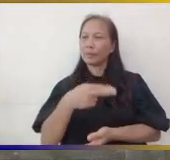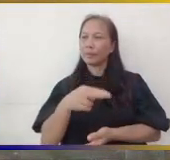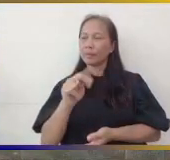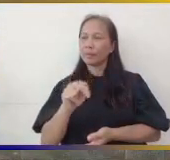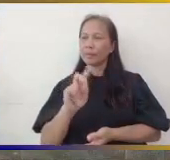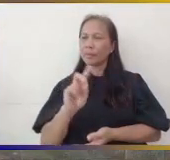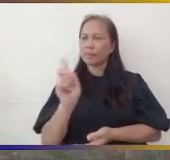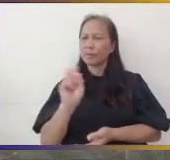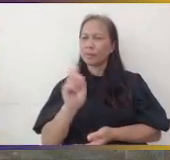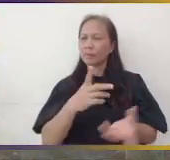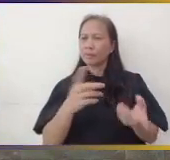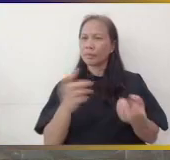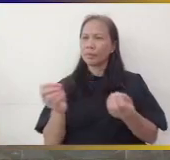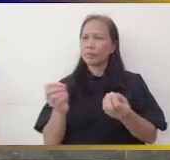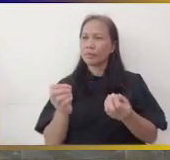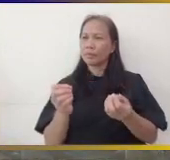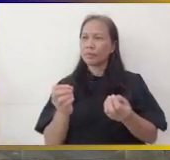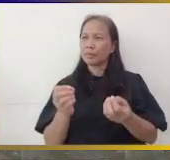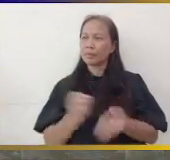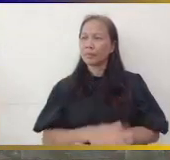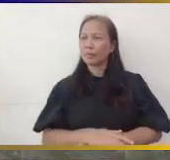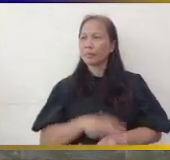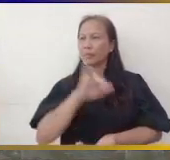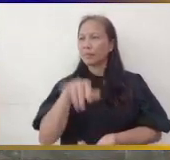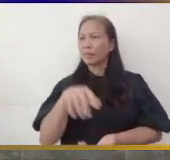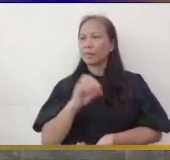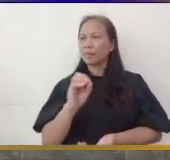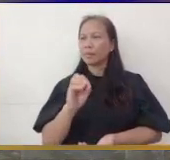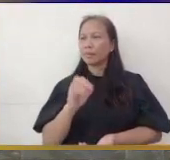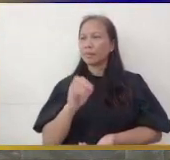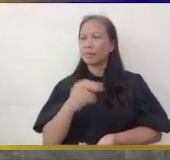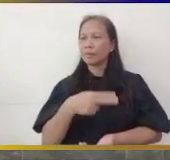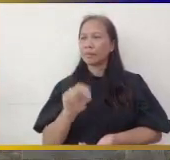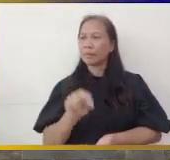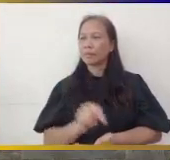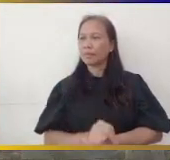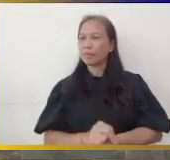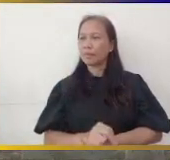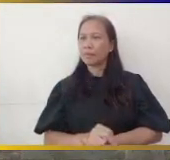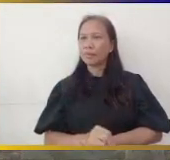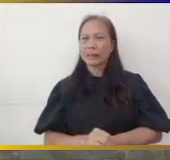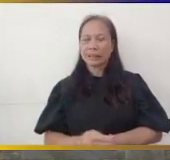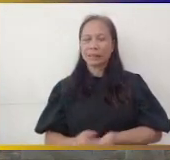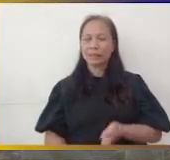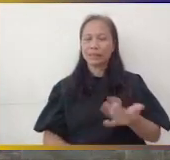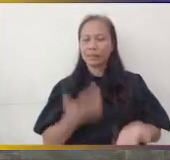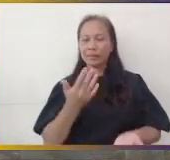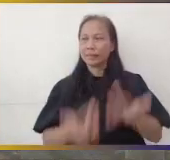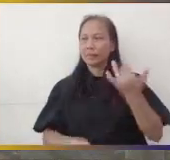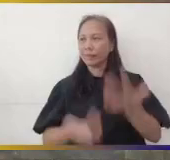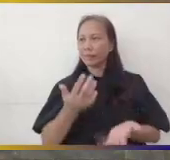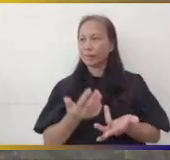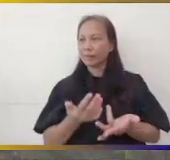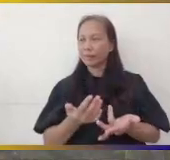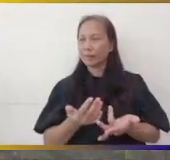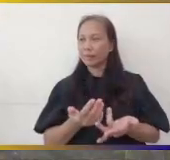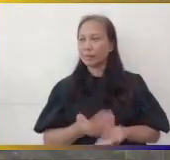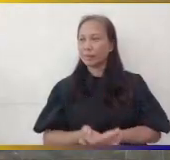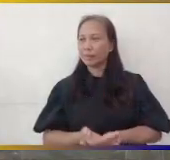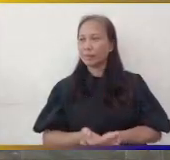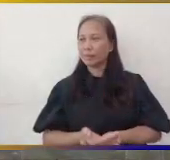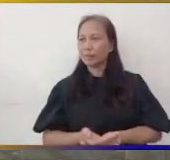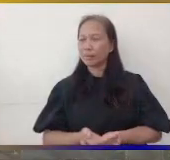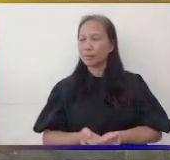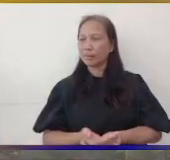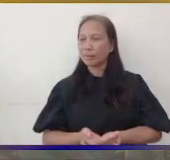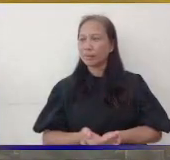ginawa niya kay John wycliff si John W Cliff po ay sinunog mga kapatid He was burned that's the form